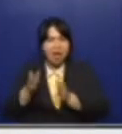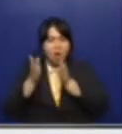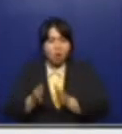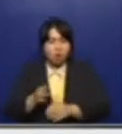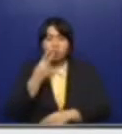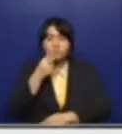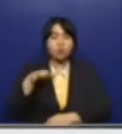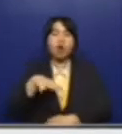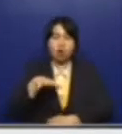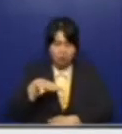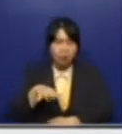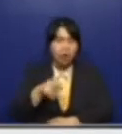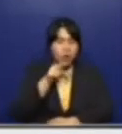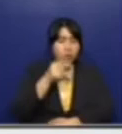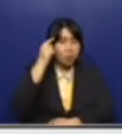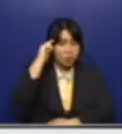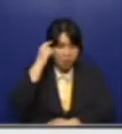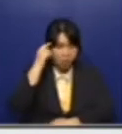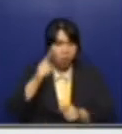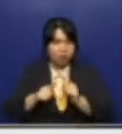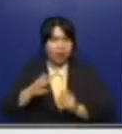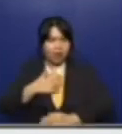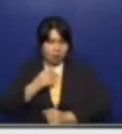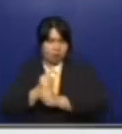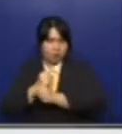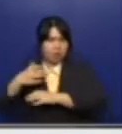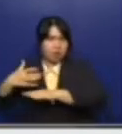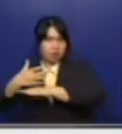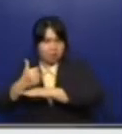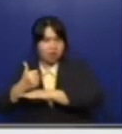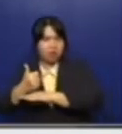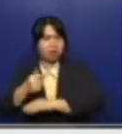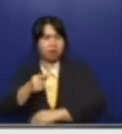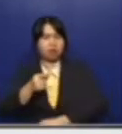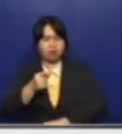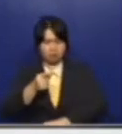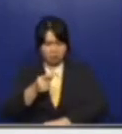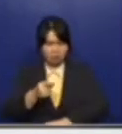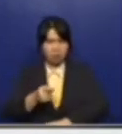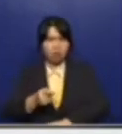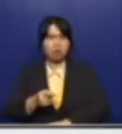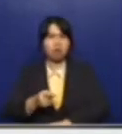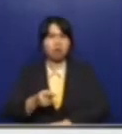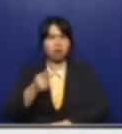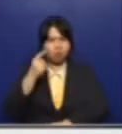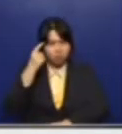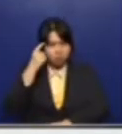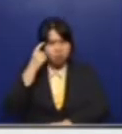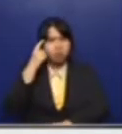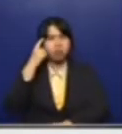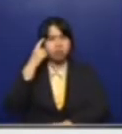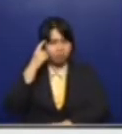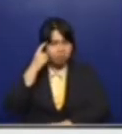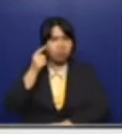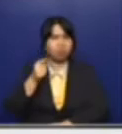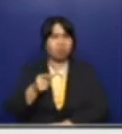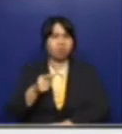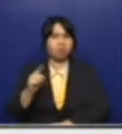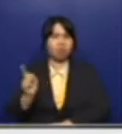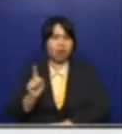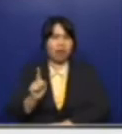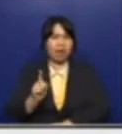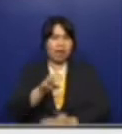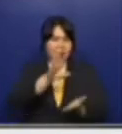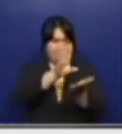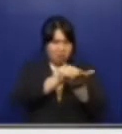ออกแต่เราเป็นคนการเมืองเราอยู่กับการเมืองมานานเรามองออกทั้งหมดครับว่าข้อ